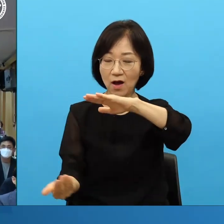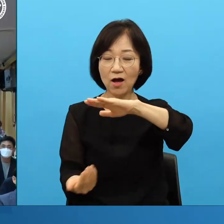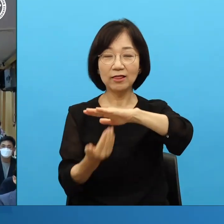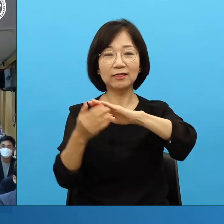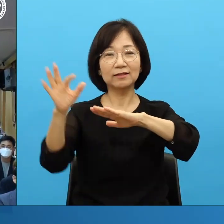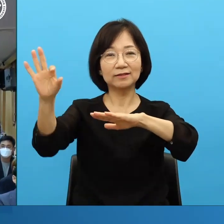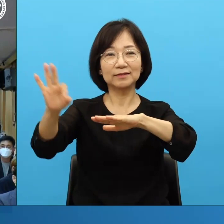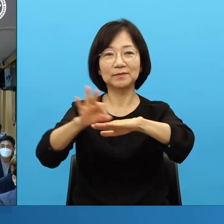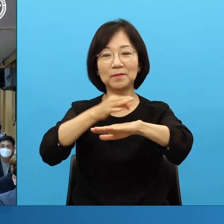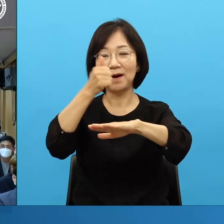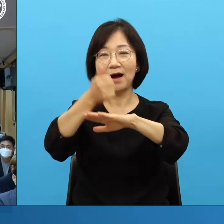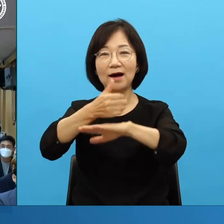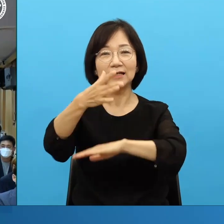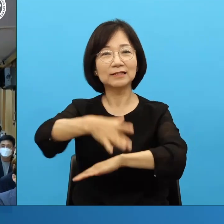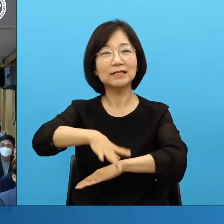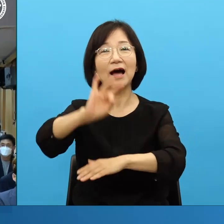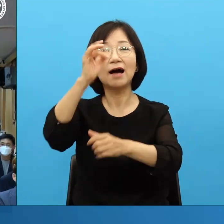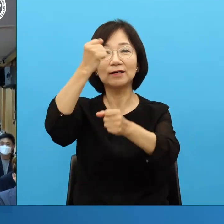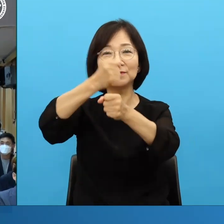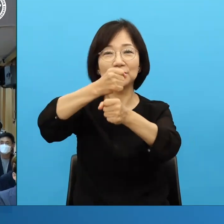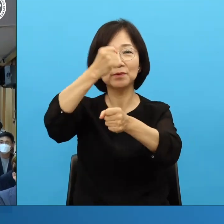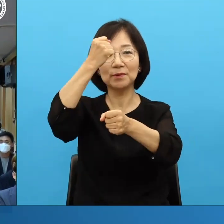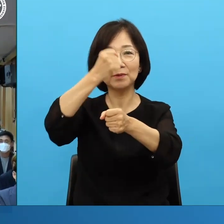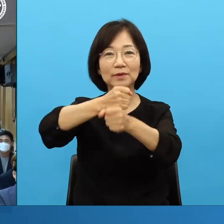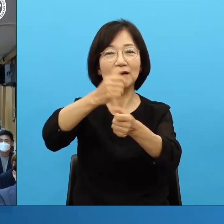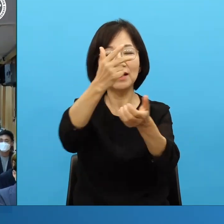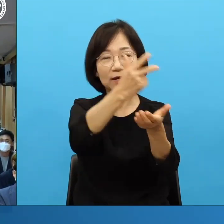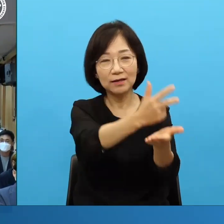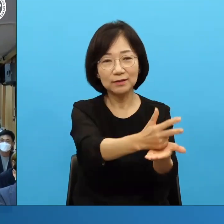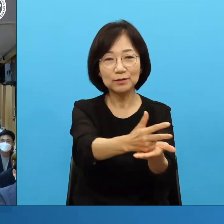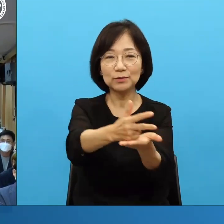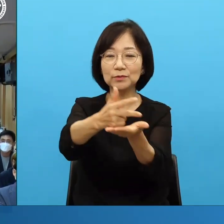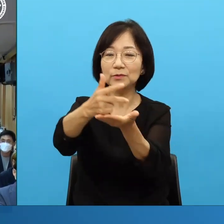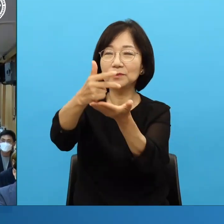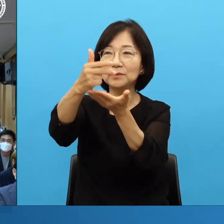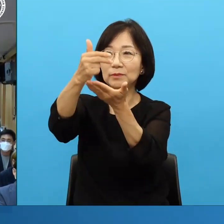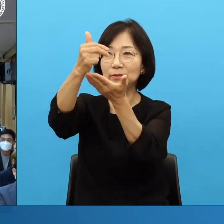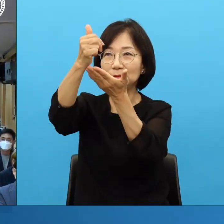찬양하여라 전능한 창조의